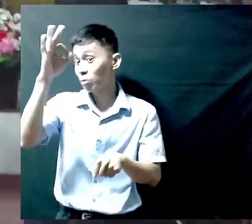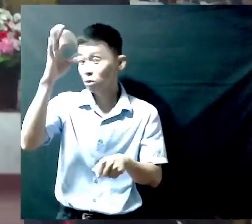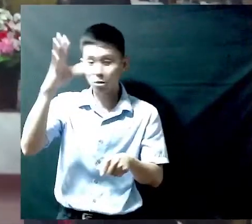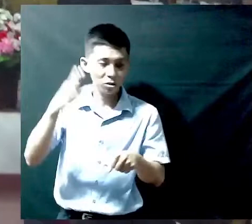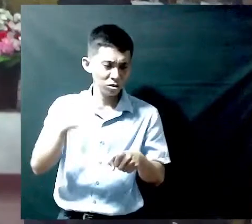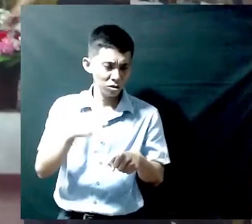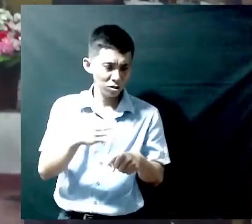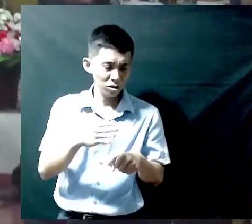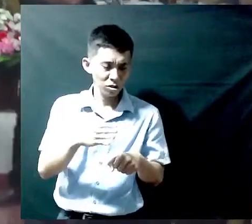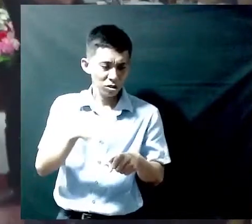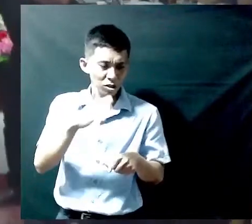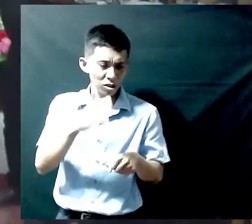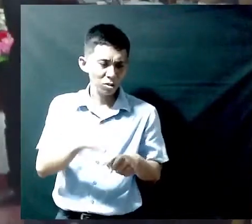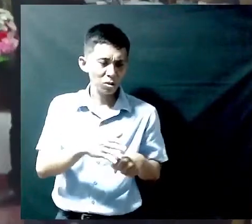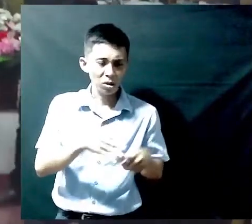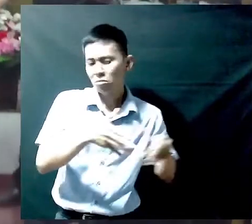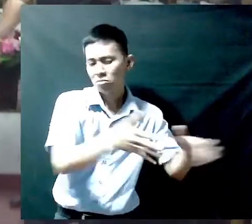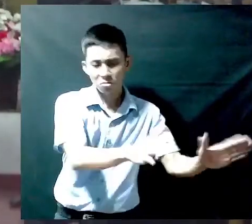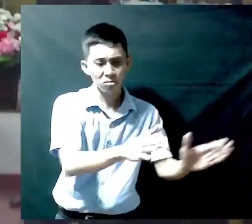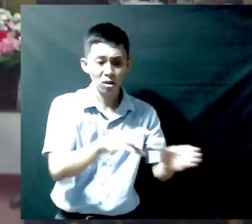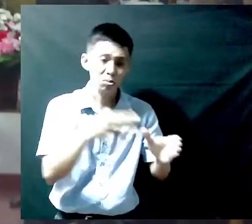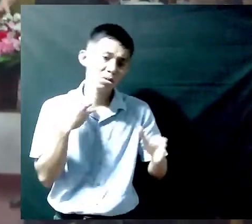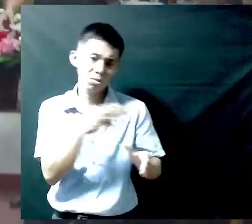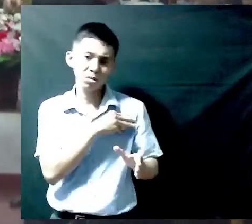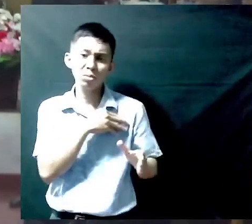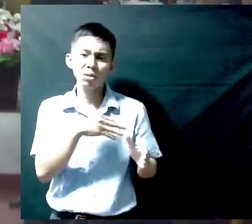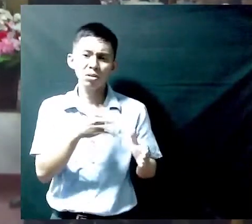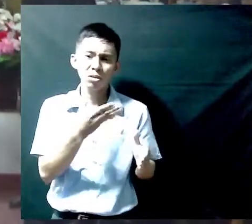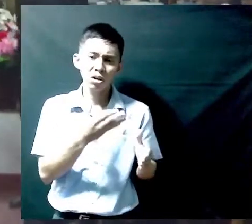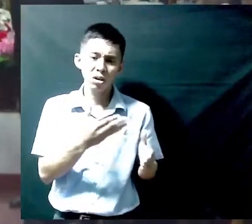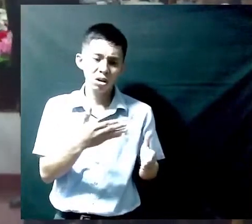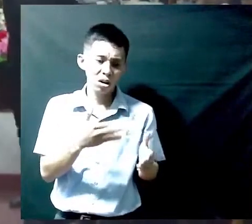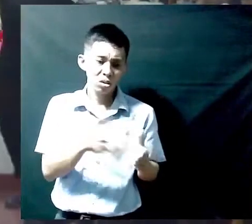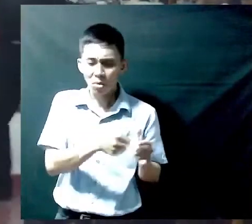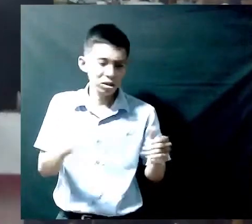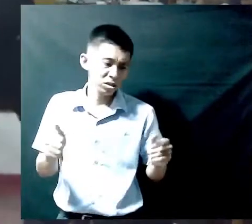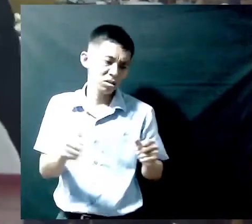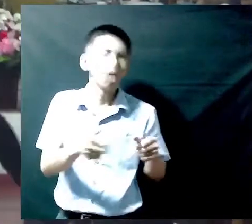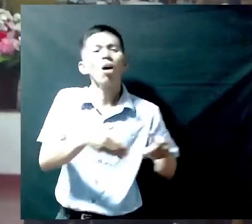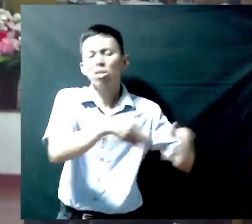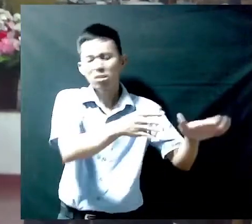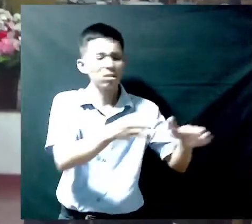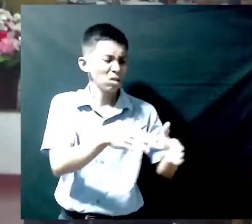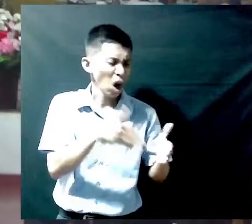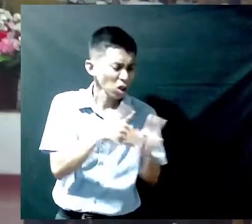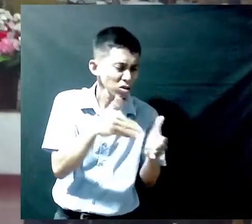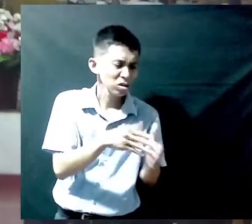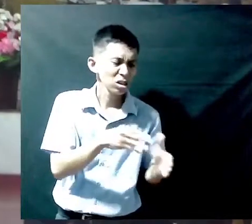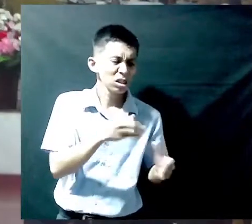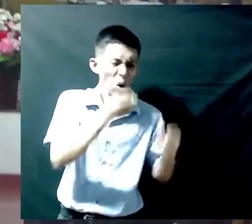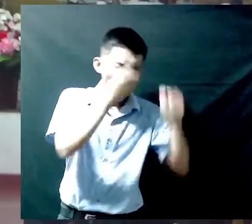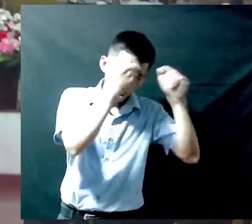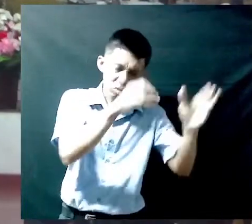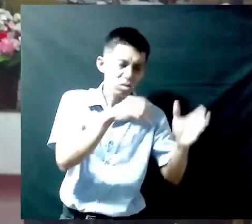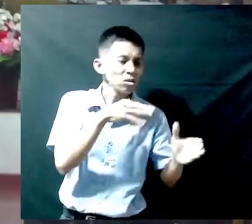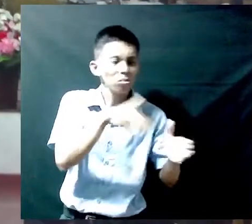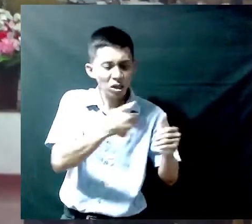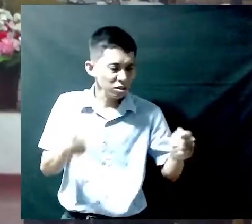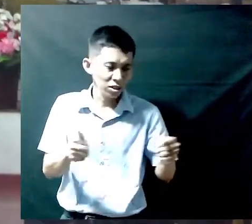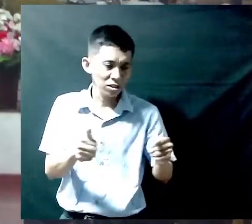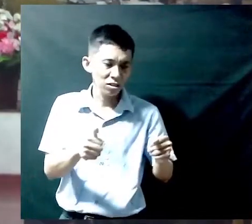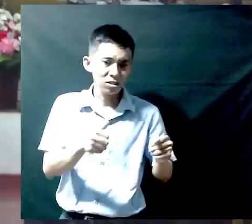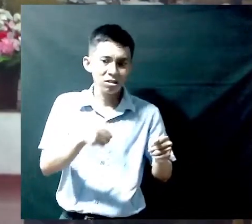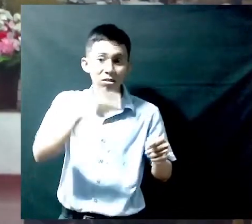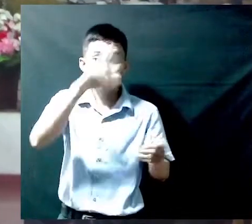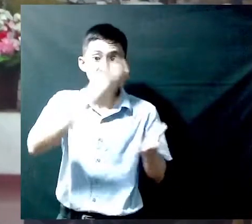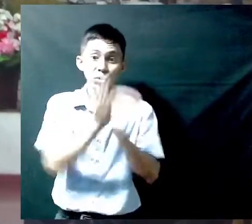Eh, yung rod na 'yon, basahin mo sa Bible eh. Di ba una ang tawag doon, the rod of Moses? Tingnan niyo